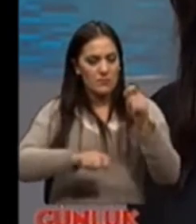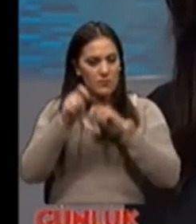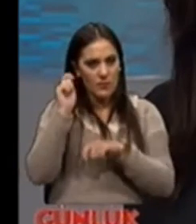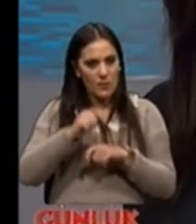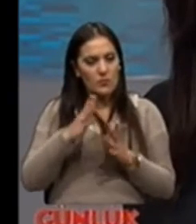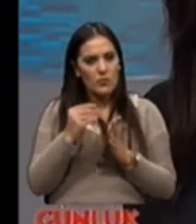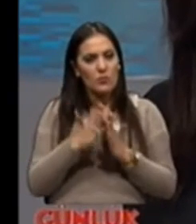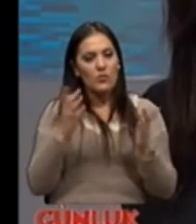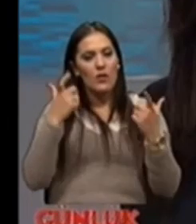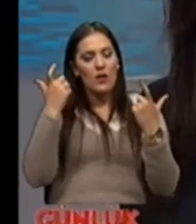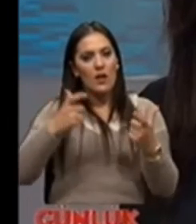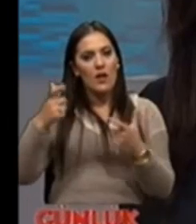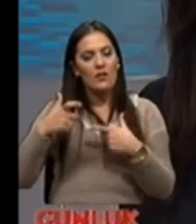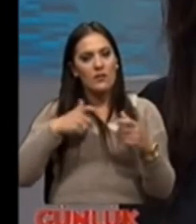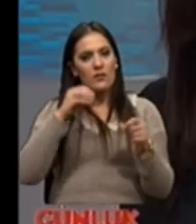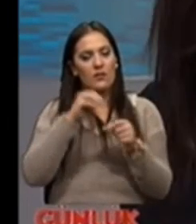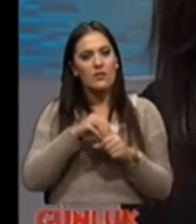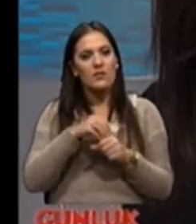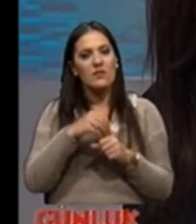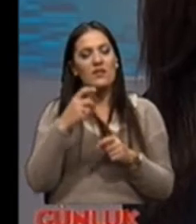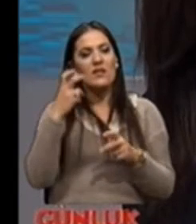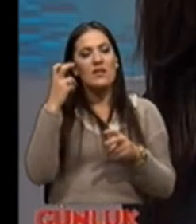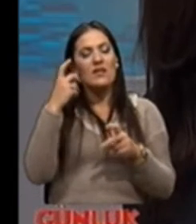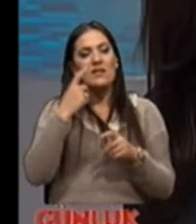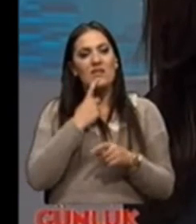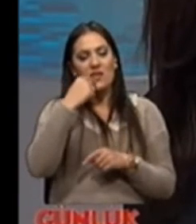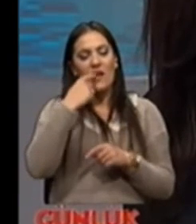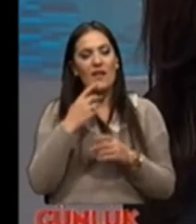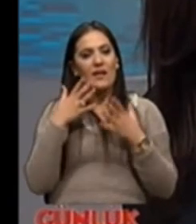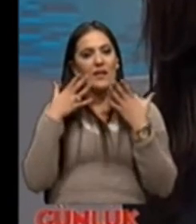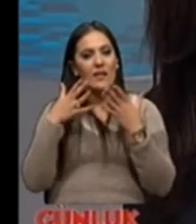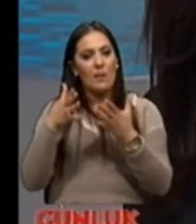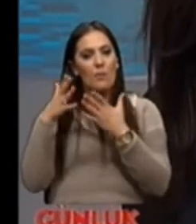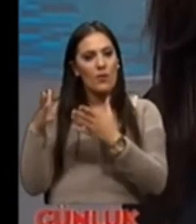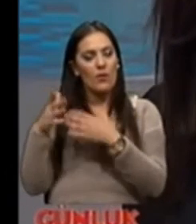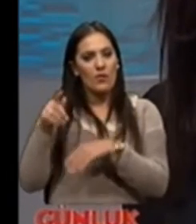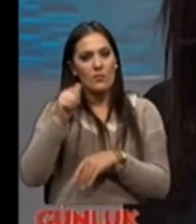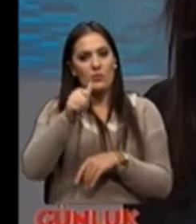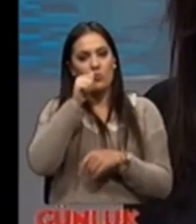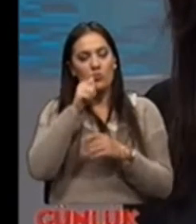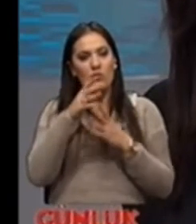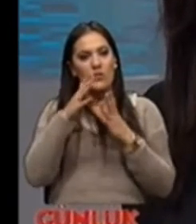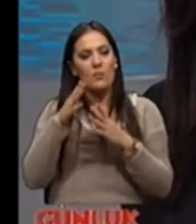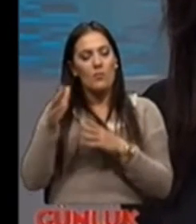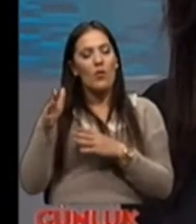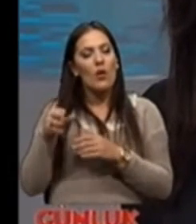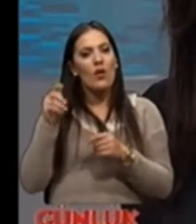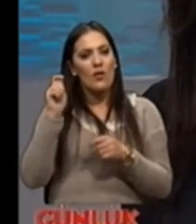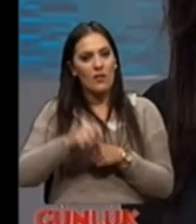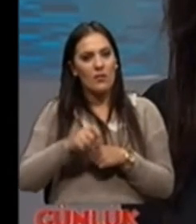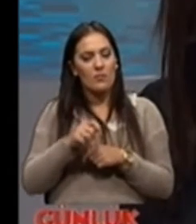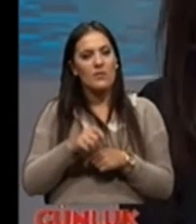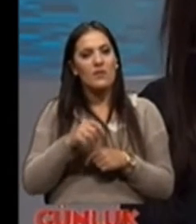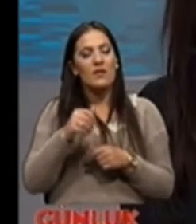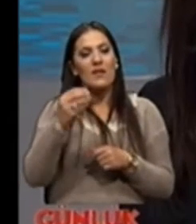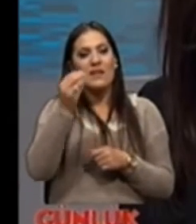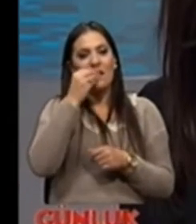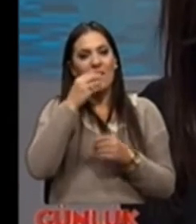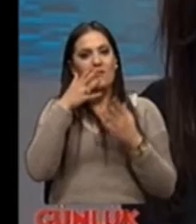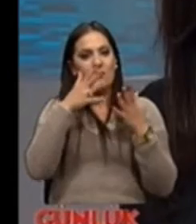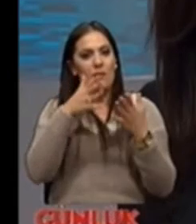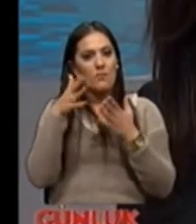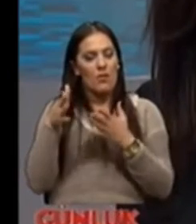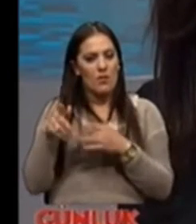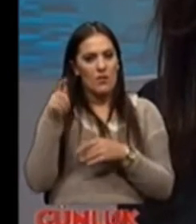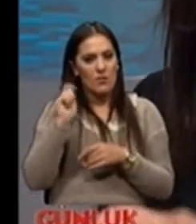alanlarda çelikten depolar yapmışlar, su depoları paslanmaya ve yiyecek depoluyorlar. Bütün